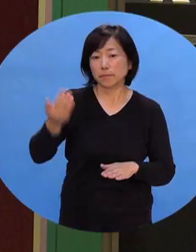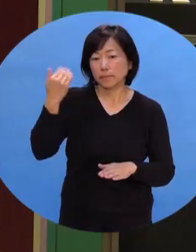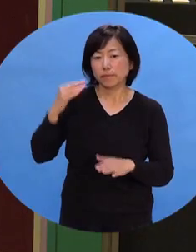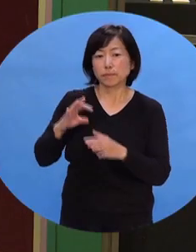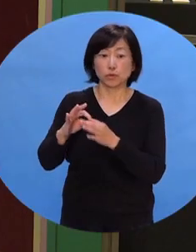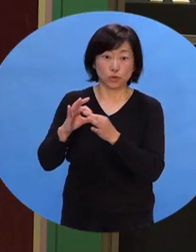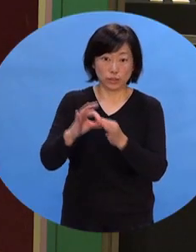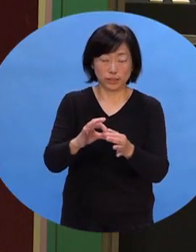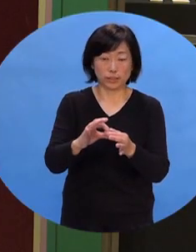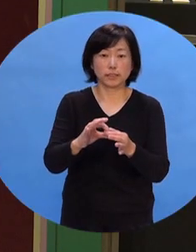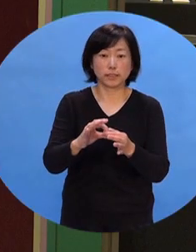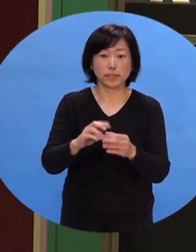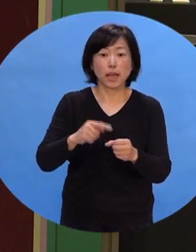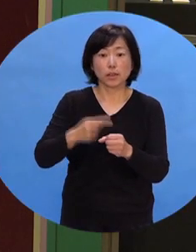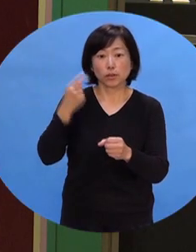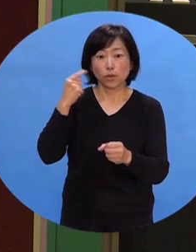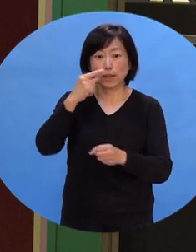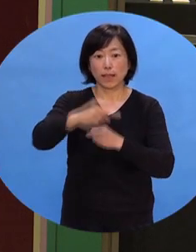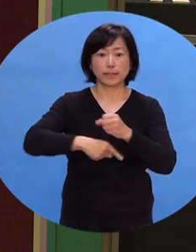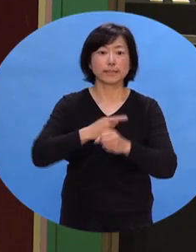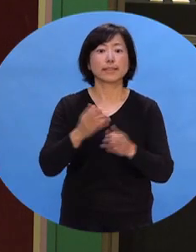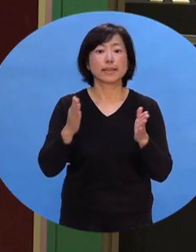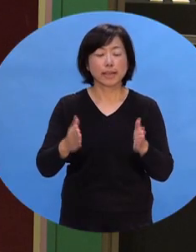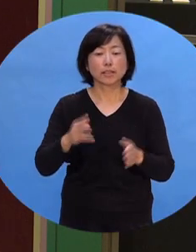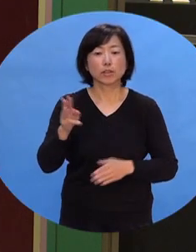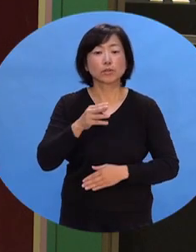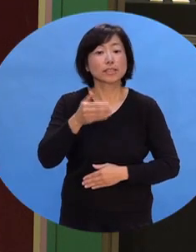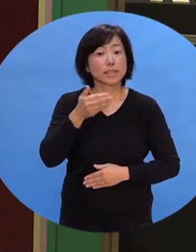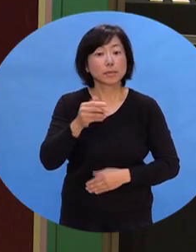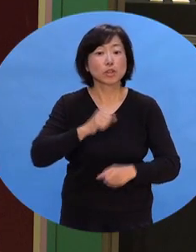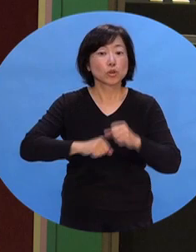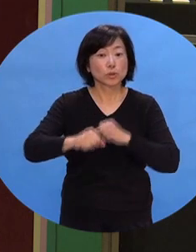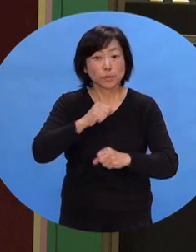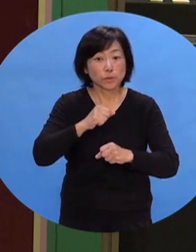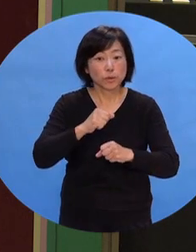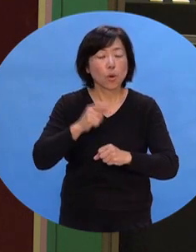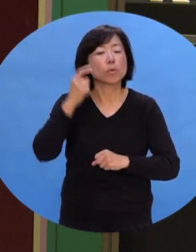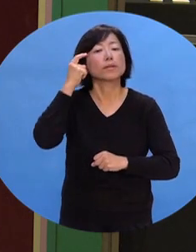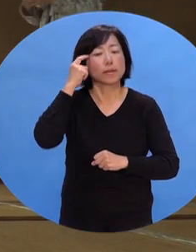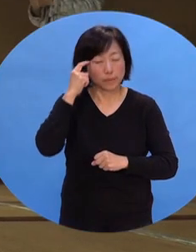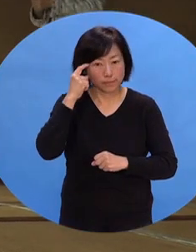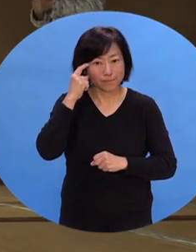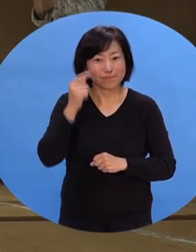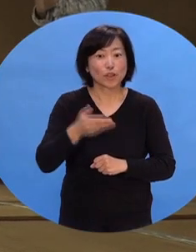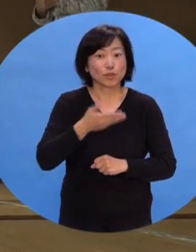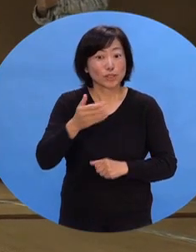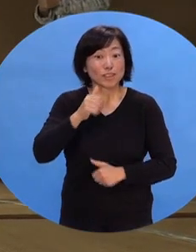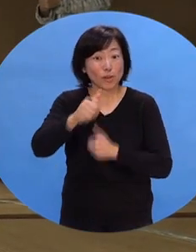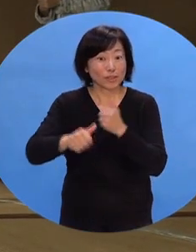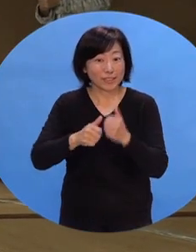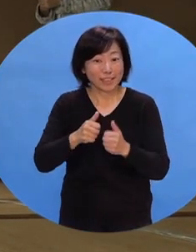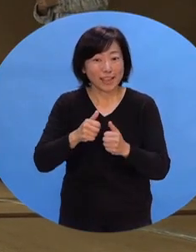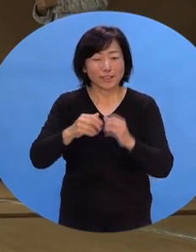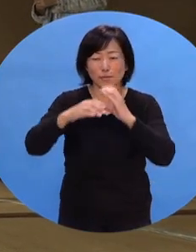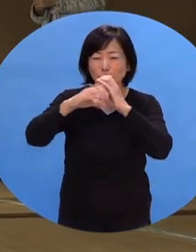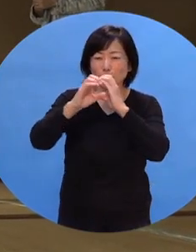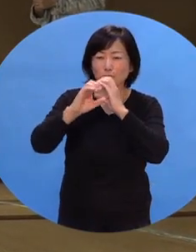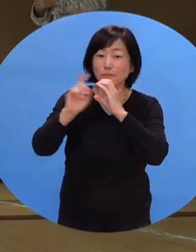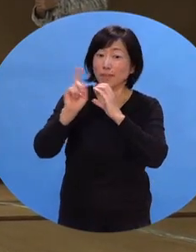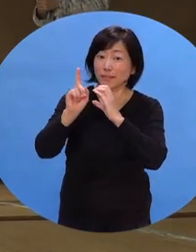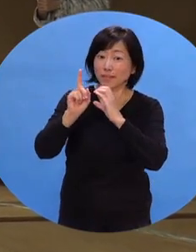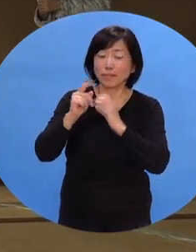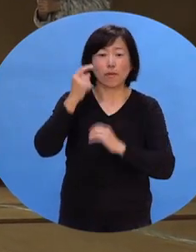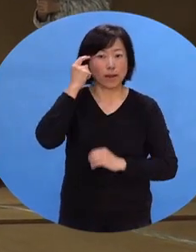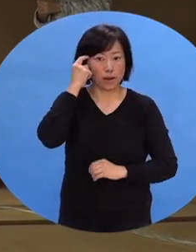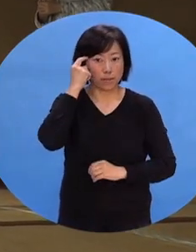回に引き続き昨年1年間の杉並区の取り組みを振り返り、来るべき新時代の歩む道を探ります。